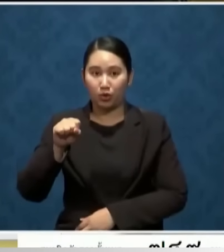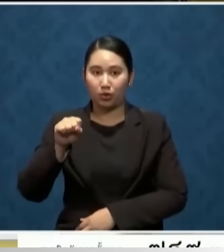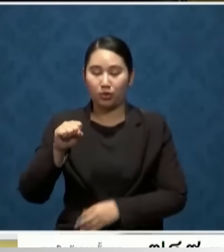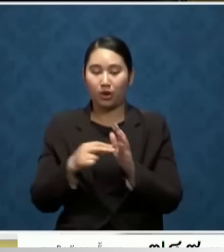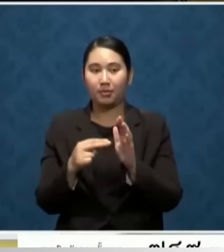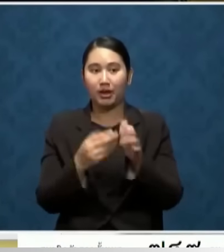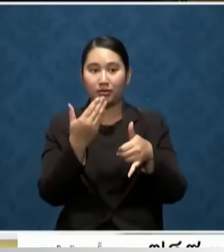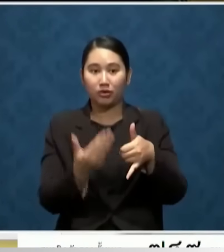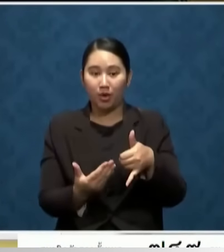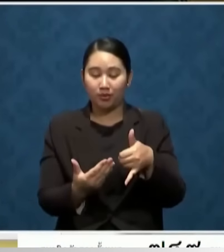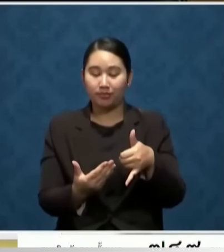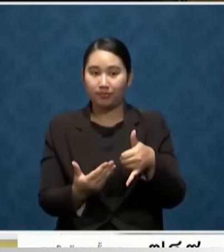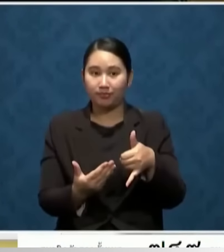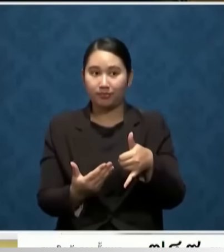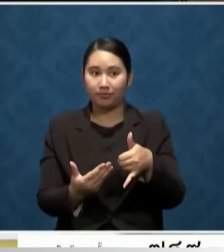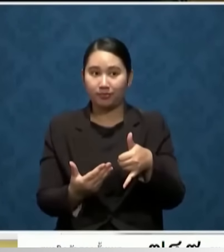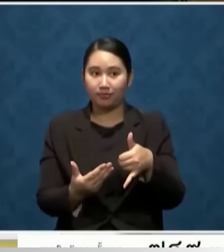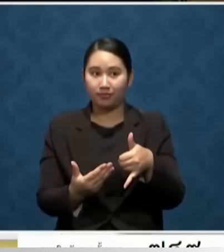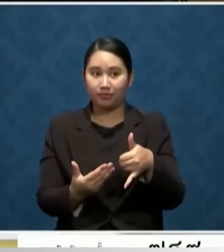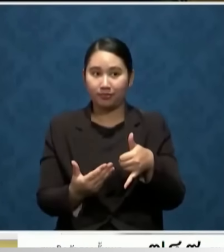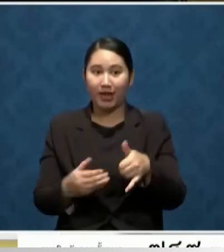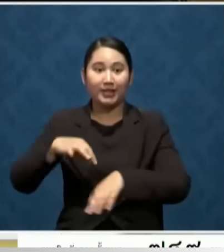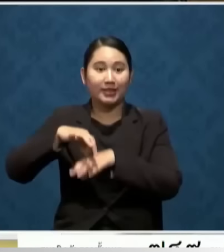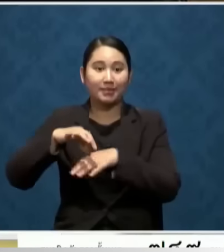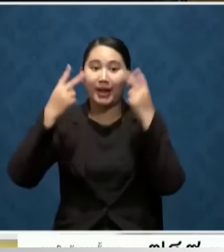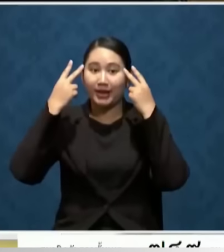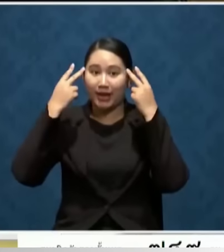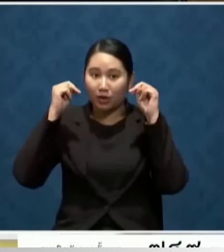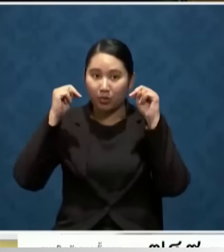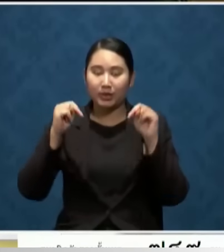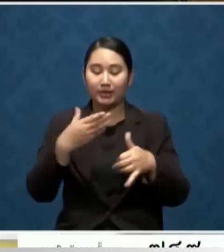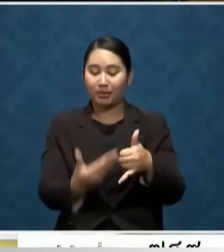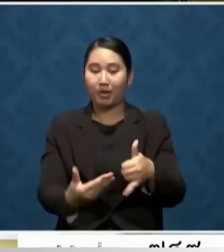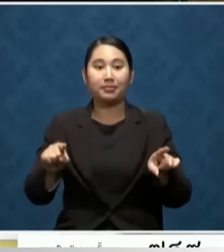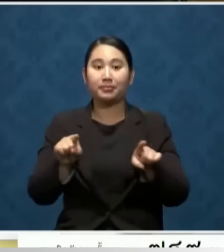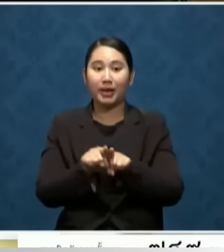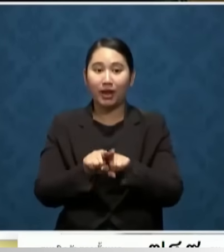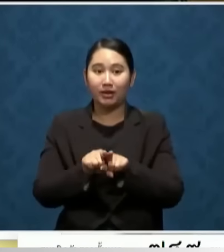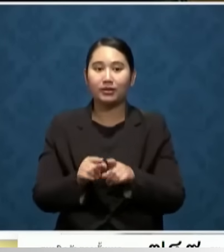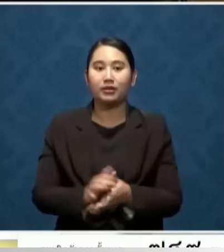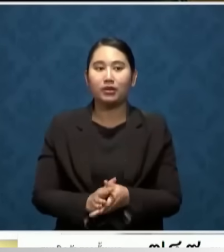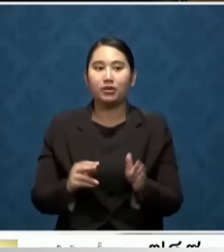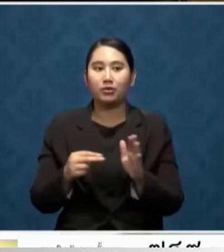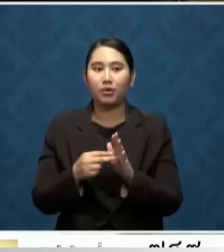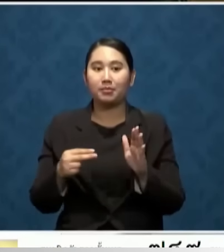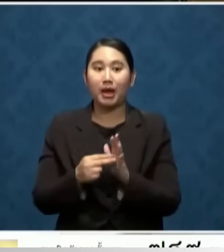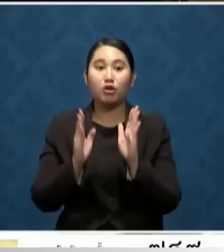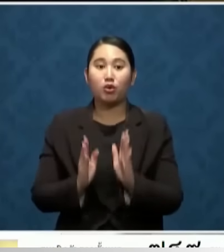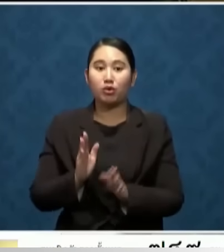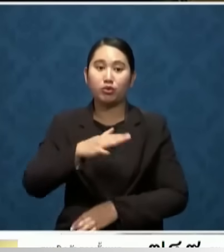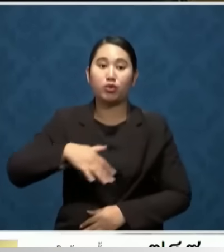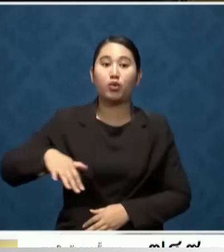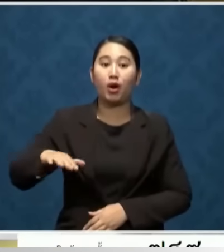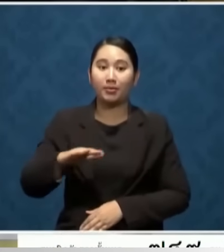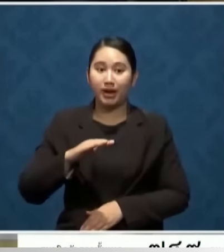ณสมบัติเดียวกันกับบุคคลที่จะมาเป็นนายกเนี้ยนะครับเป็นเรื่องที่วินยูชนและบุคคลโดย